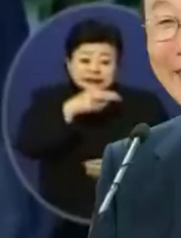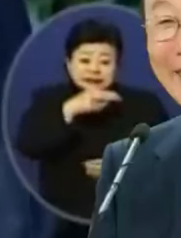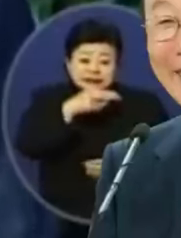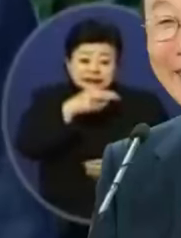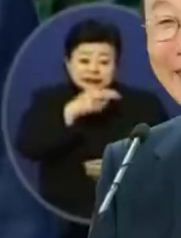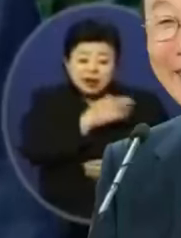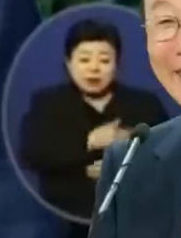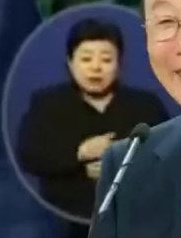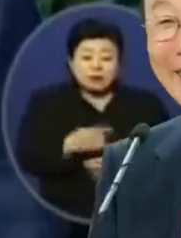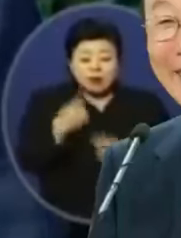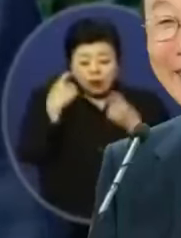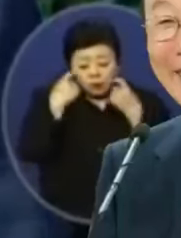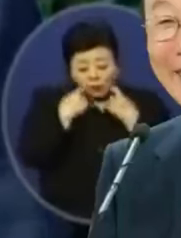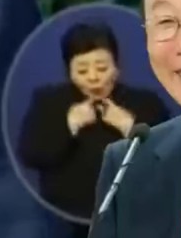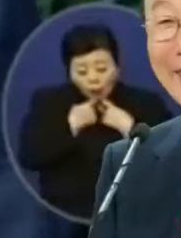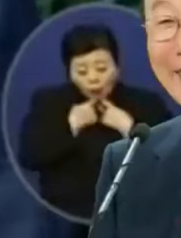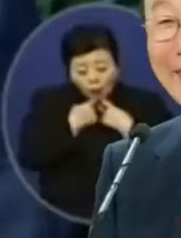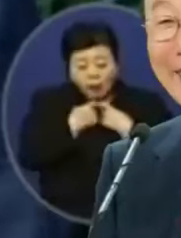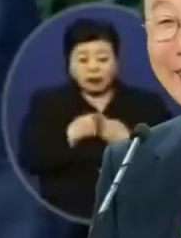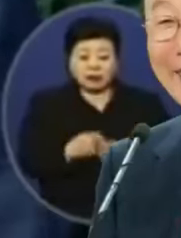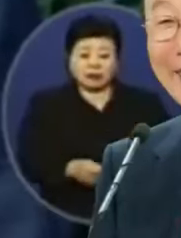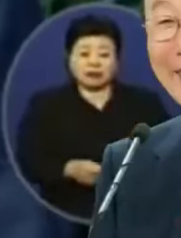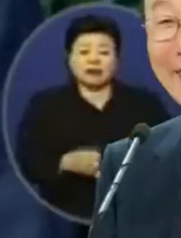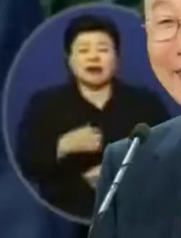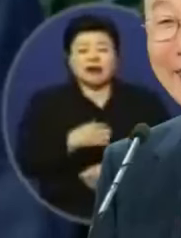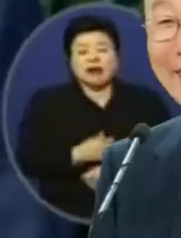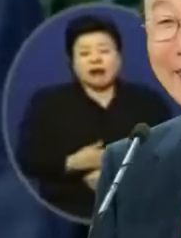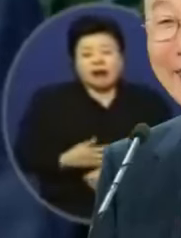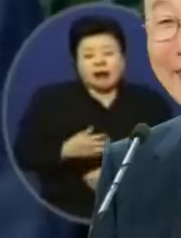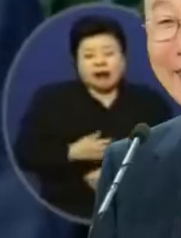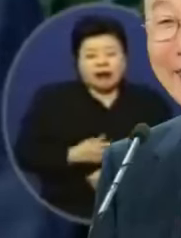그 몸이 너무 약해서 사흘 동안 금식 기도하는데 너무 괴로워요.